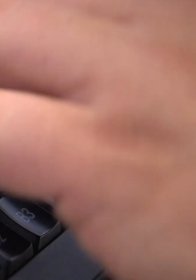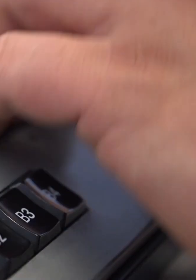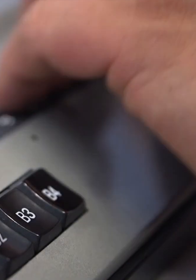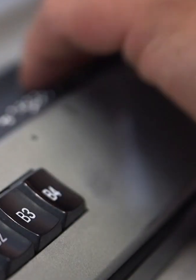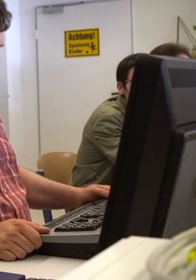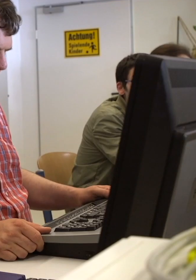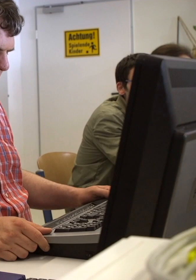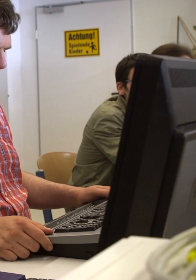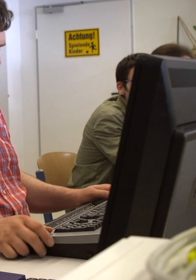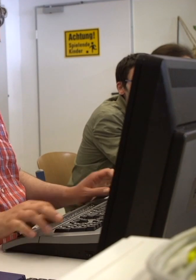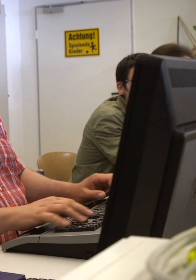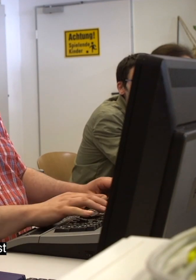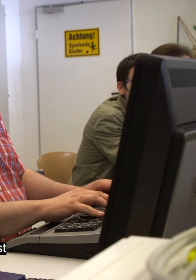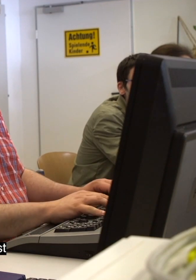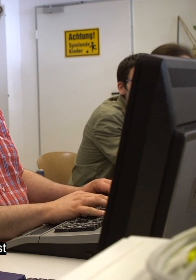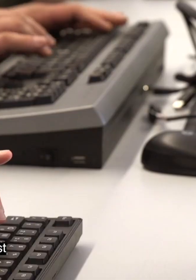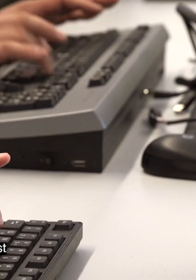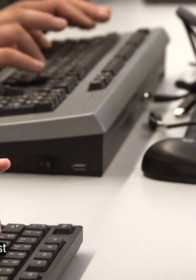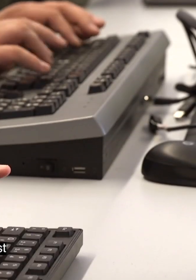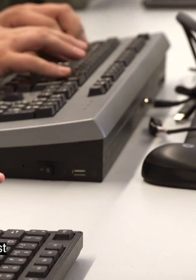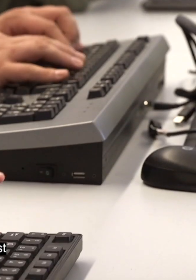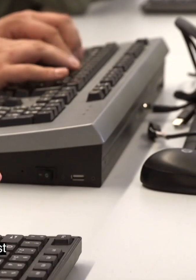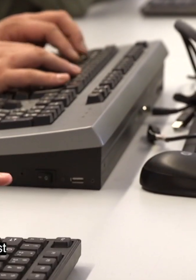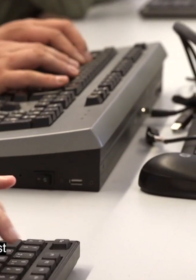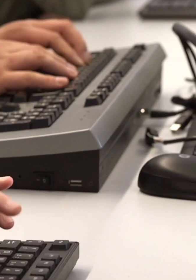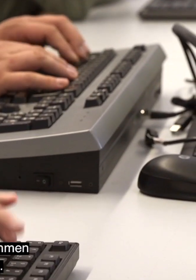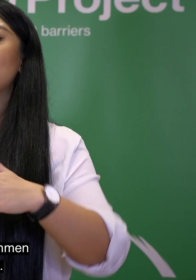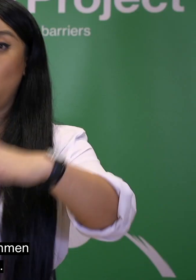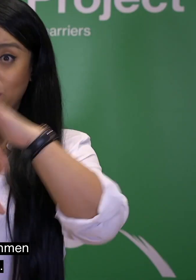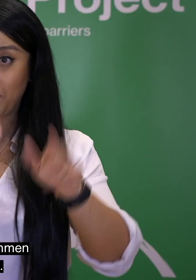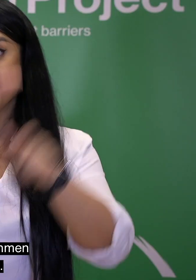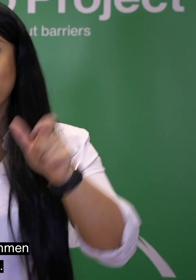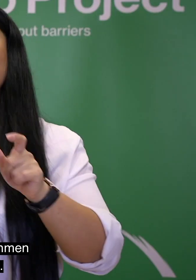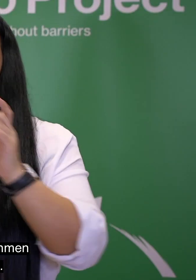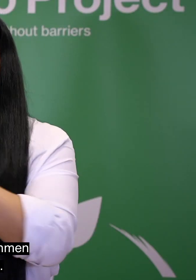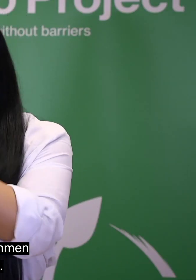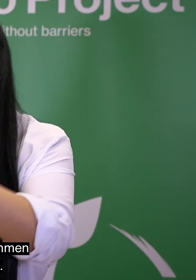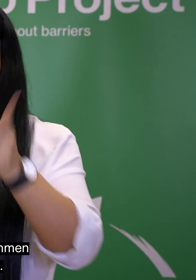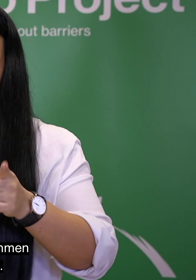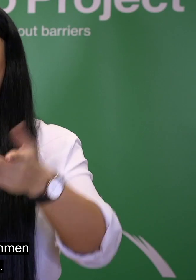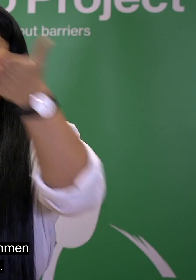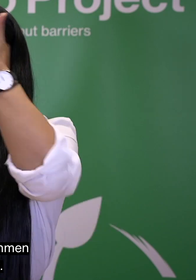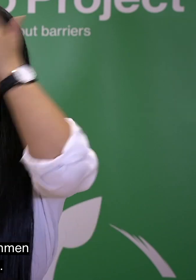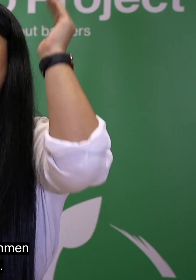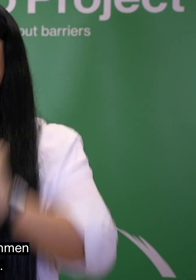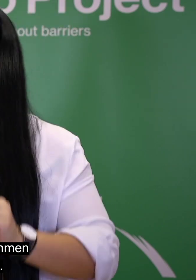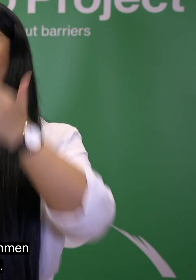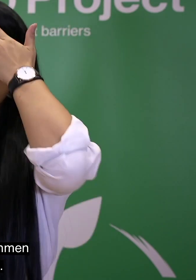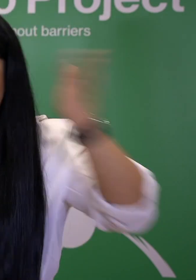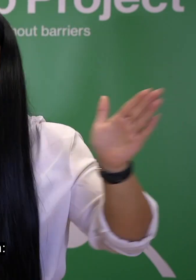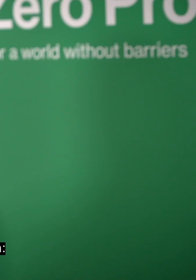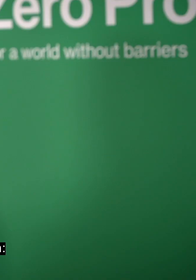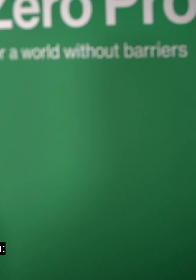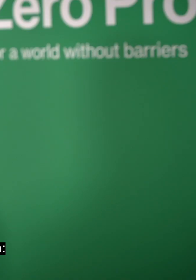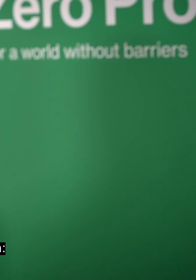zum Beispiel der Blinde auf seiner Braillezeile im Excel wesentlich schneller ist als jeder Sehende. Ich wünsche mir, dass die Unternehmen die Barrieren im Kopf